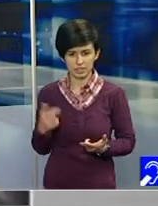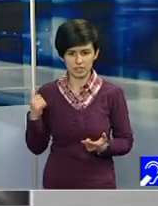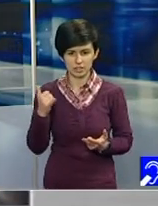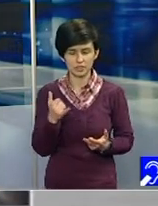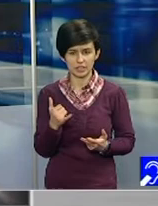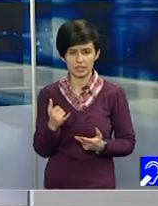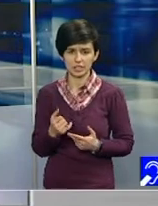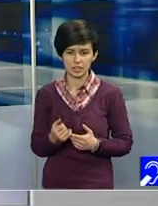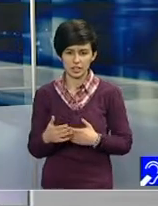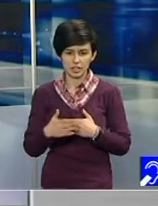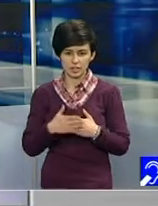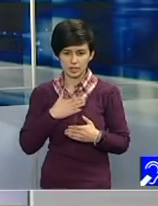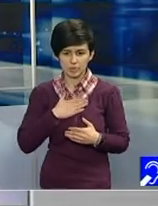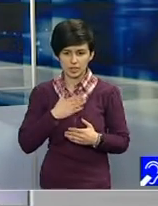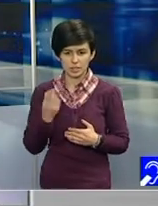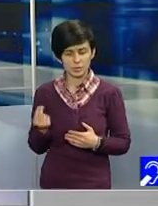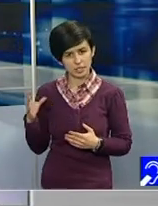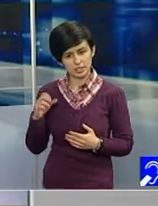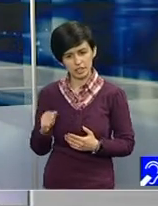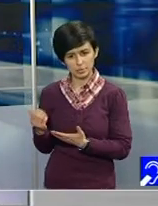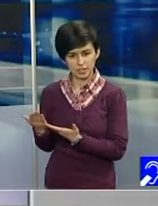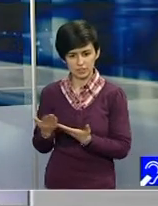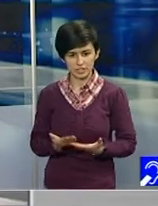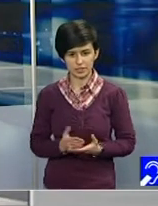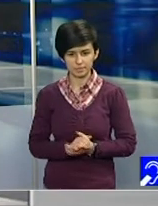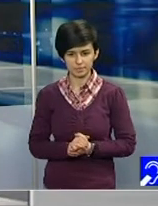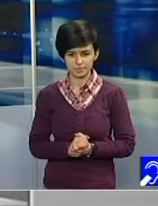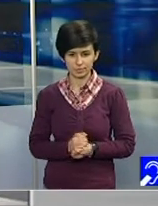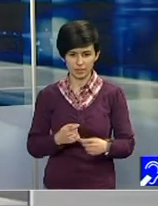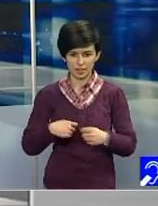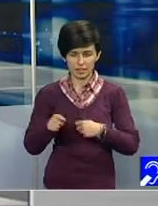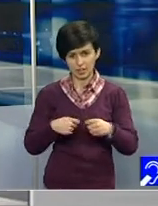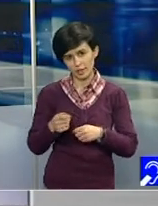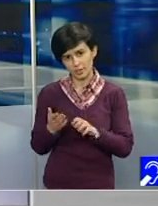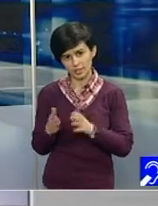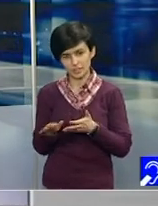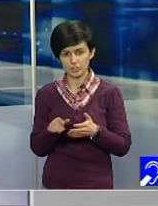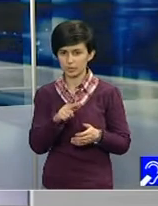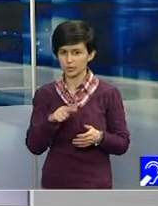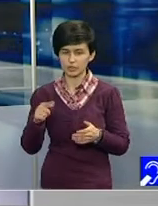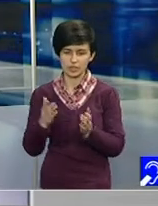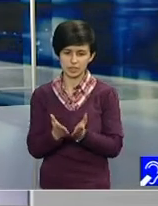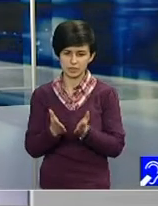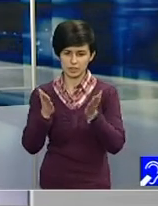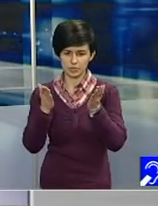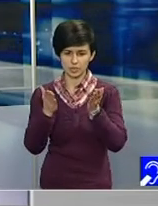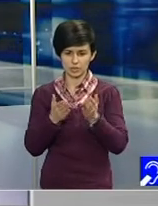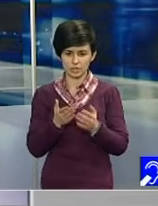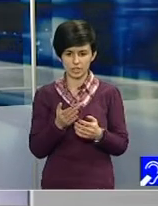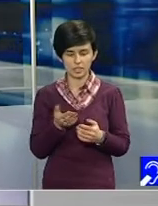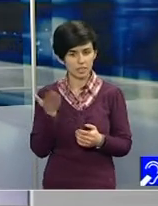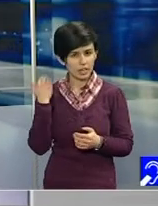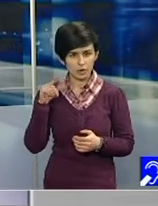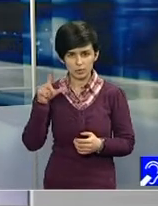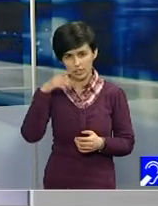Oana Rusu și Emi Schipor. Bună seara, bine ați venit! Bună seara! Bună seara. Campania deja a și început. Ați marcat acum două